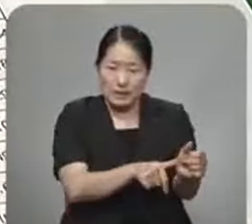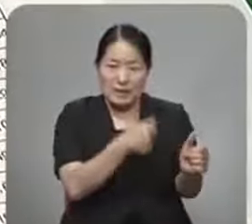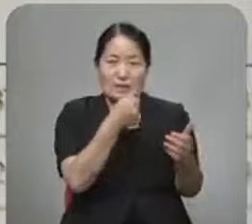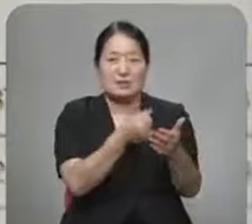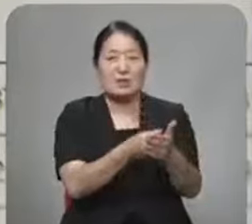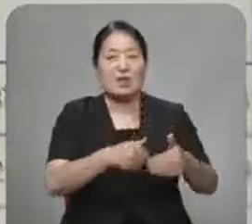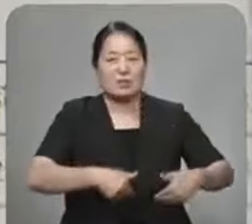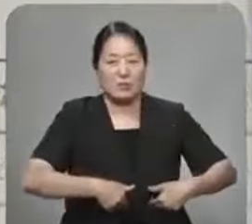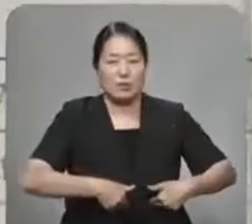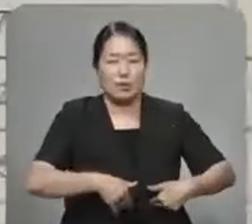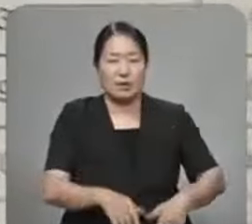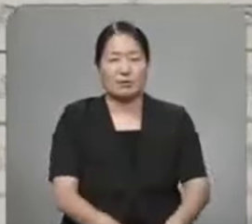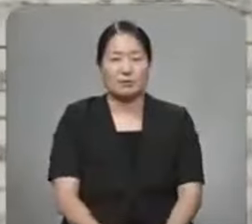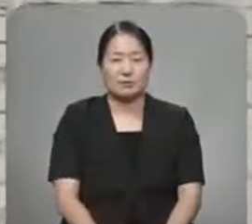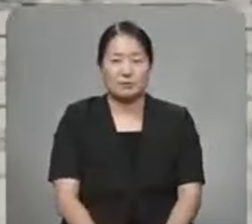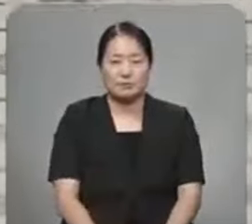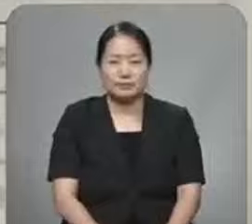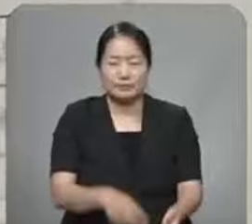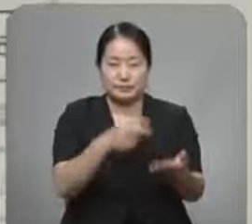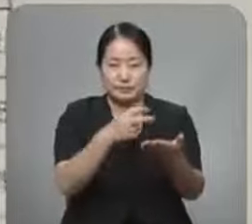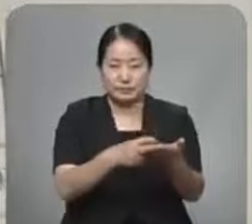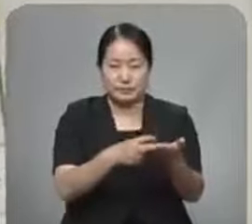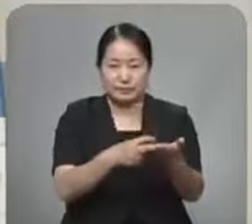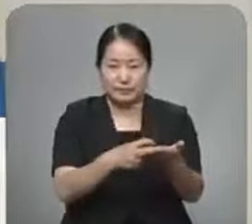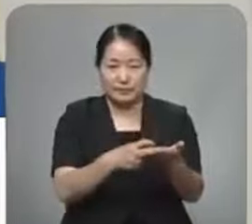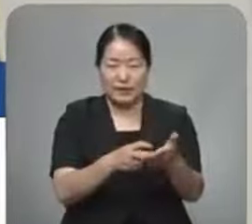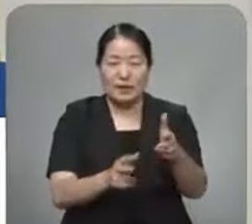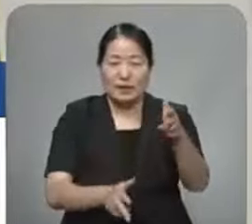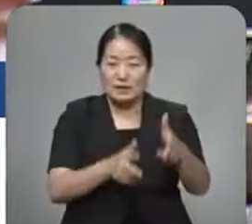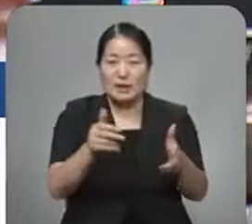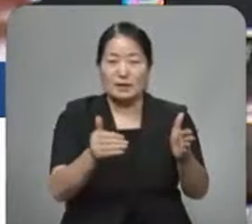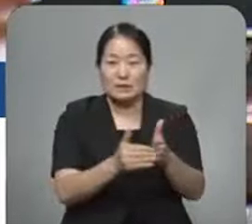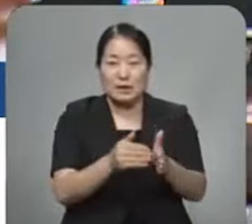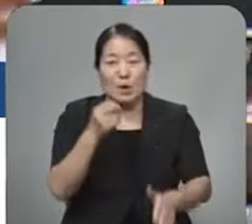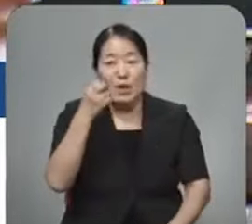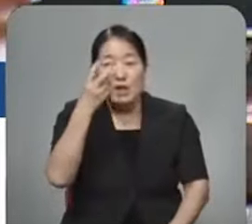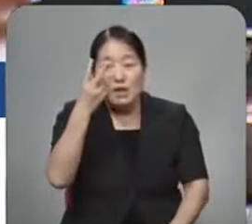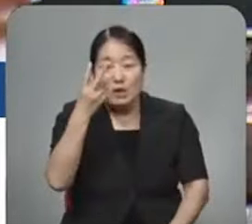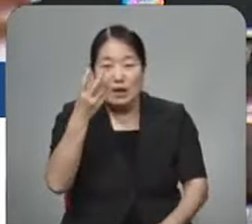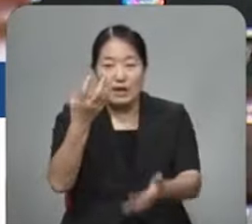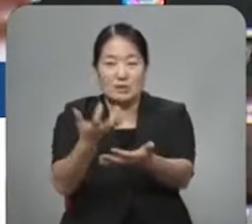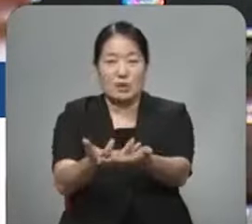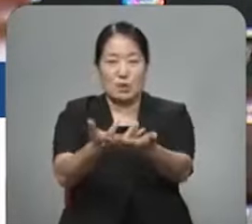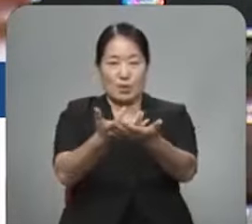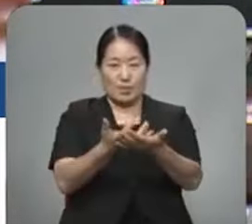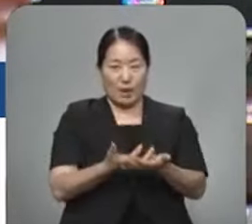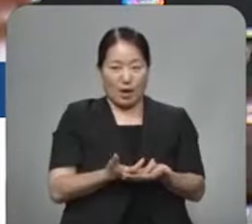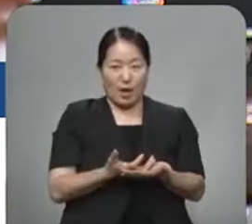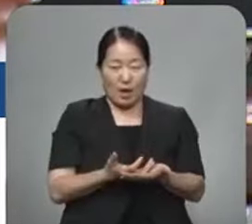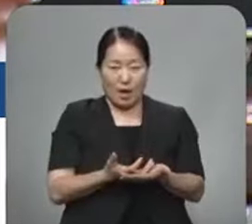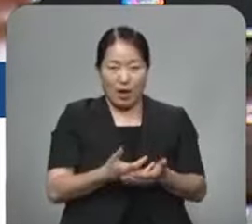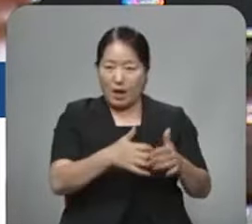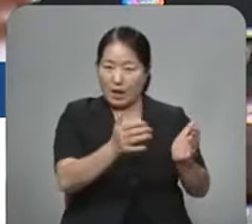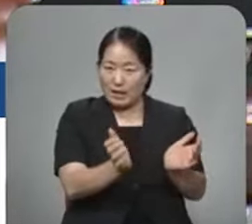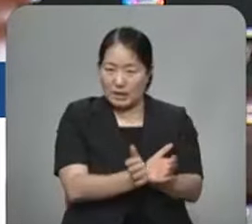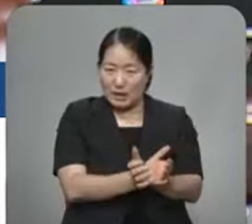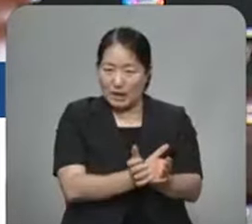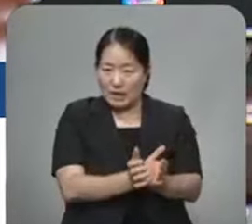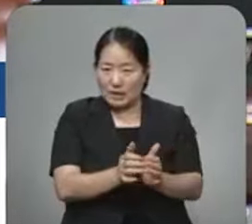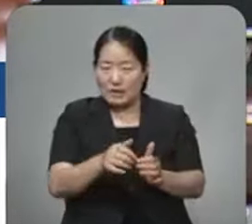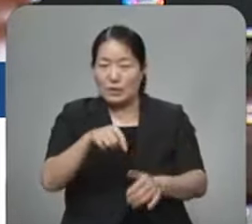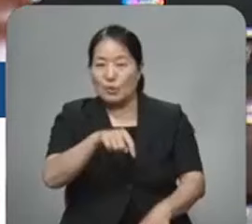마련도 요구됩니다 법적으로 2개월 안에 제출하지 않는 기관이나 단체 민간인에